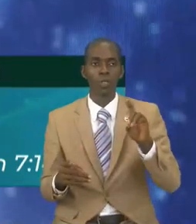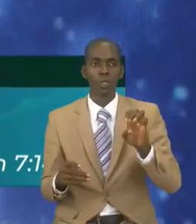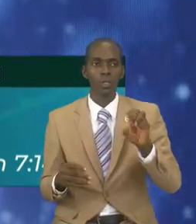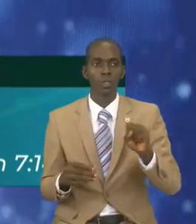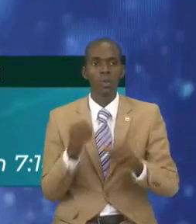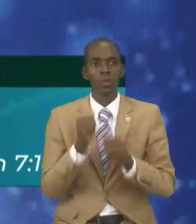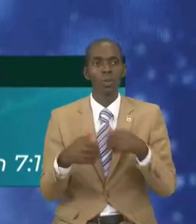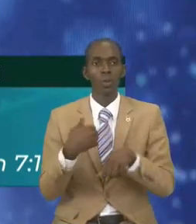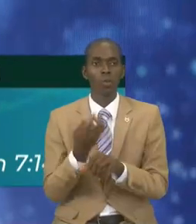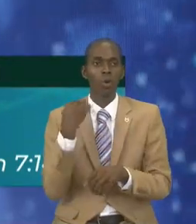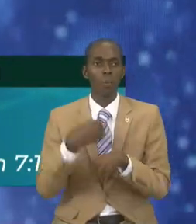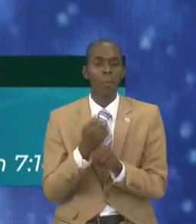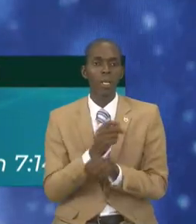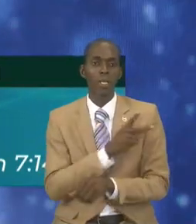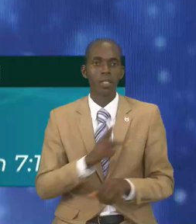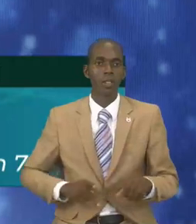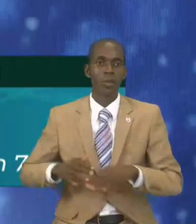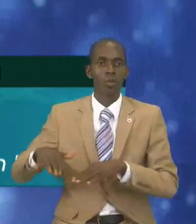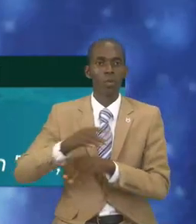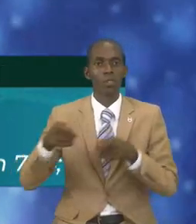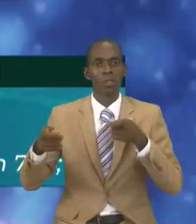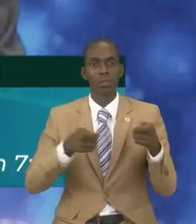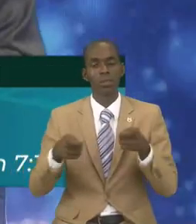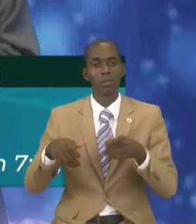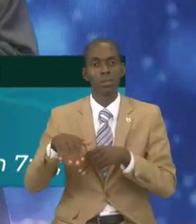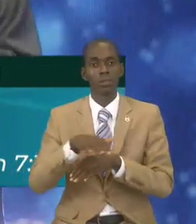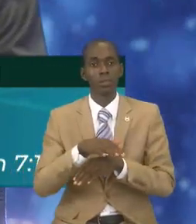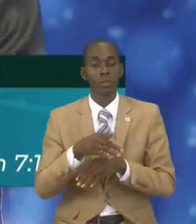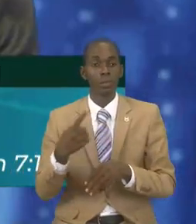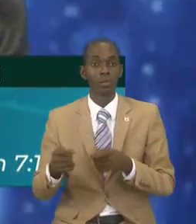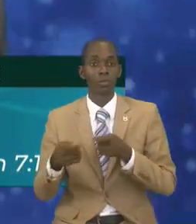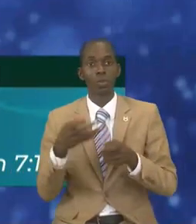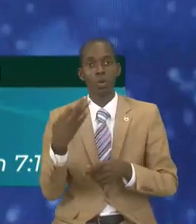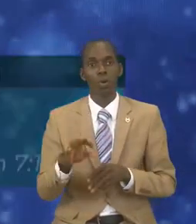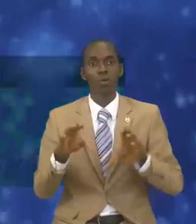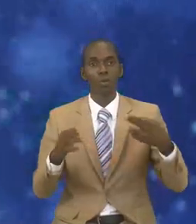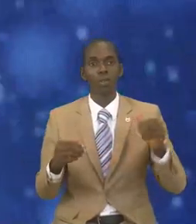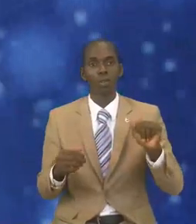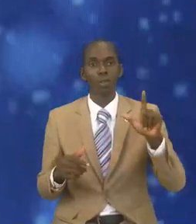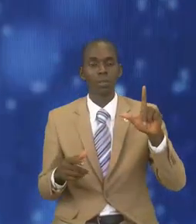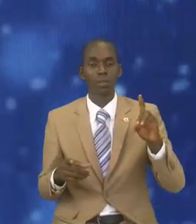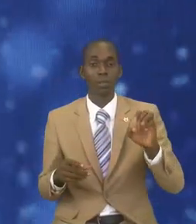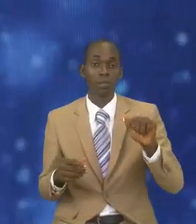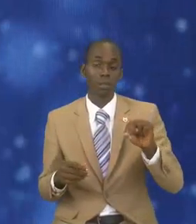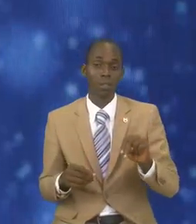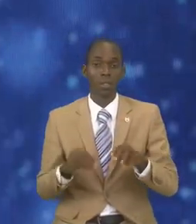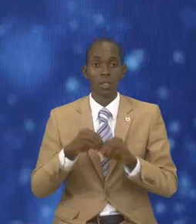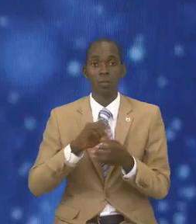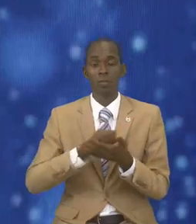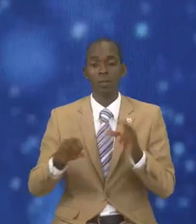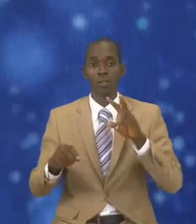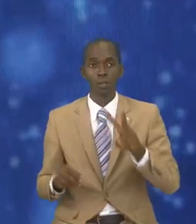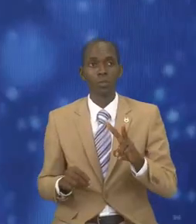Chaldéens. Verset 2, la première année de son règne,